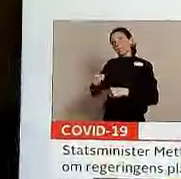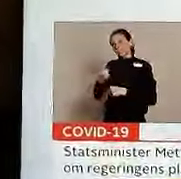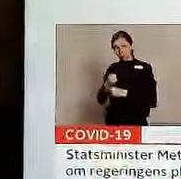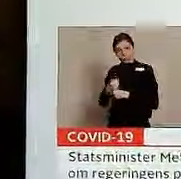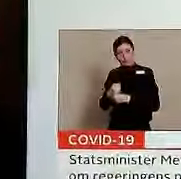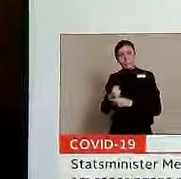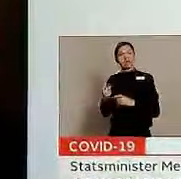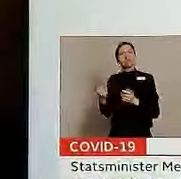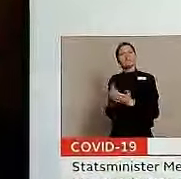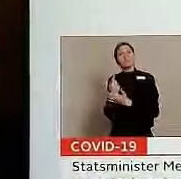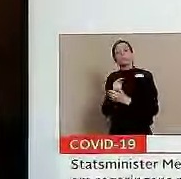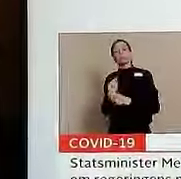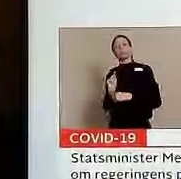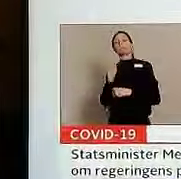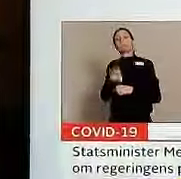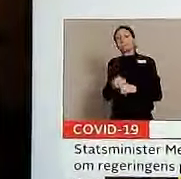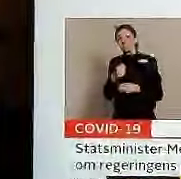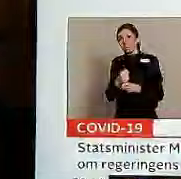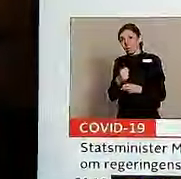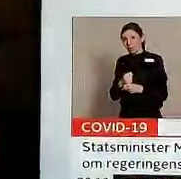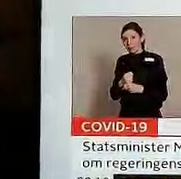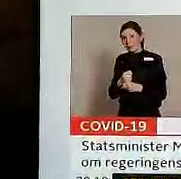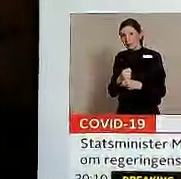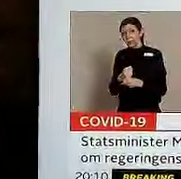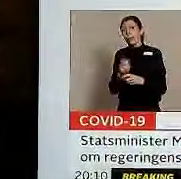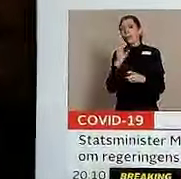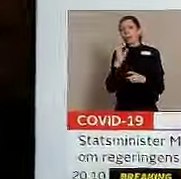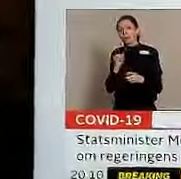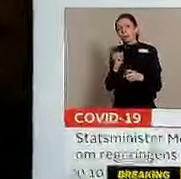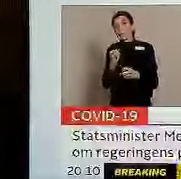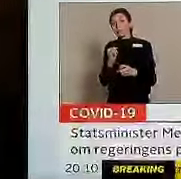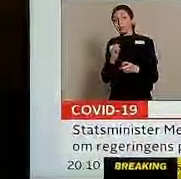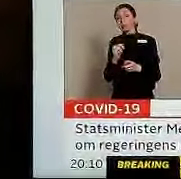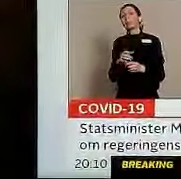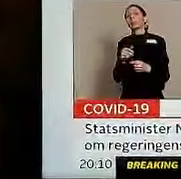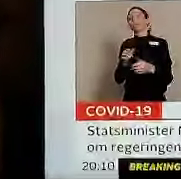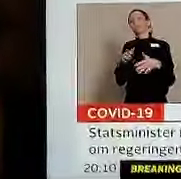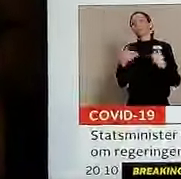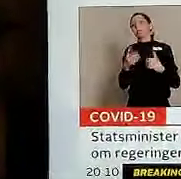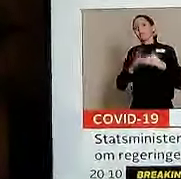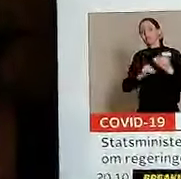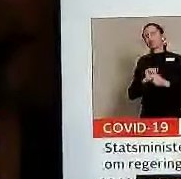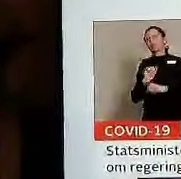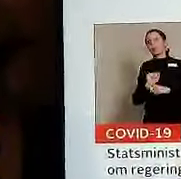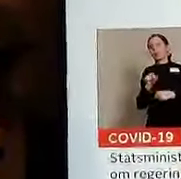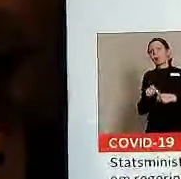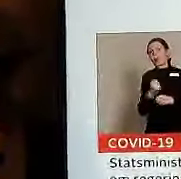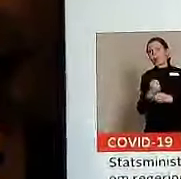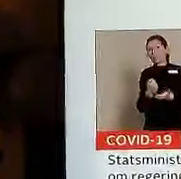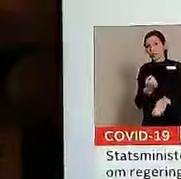البوسكا، يعني اللي هو يبدأ في 13 أو 15 من نيسان هذا